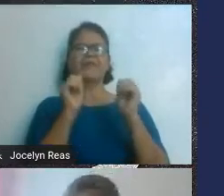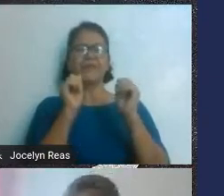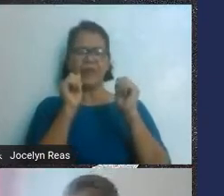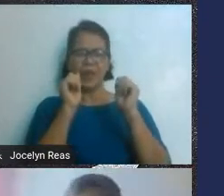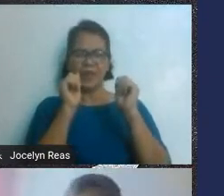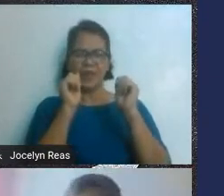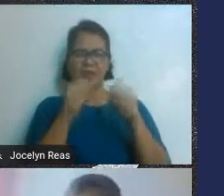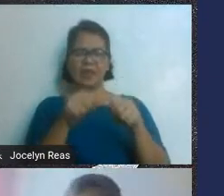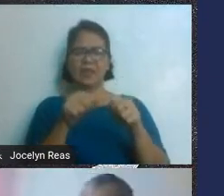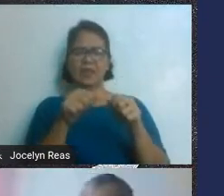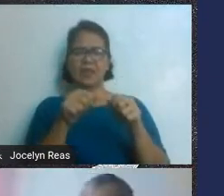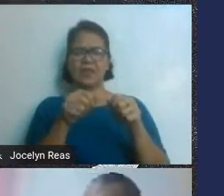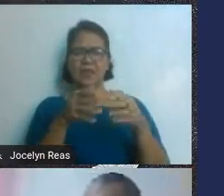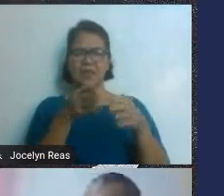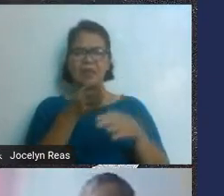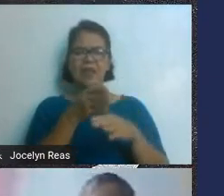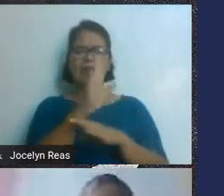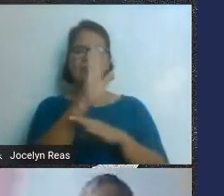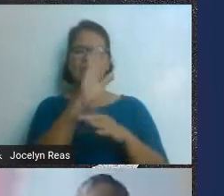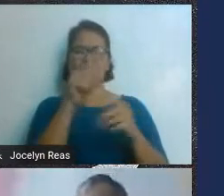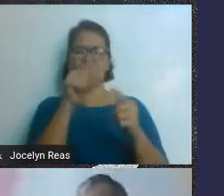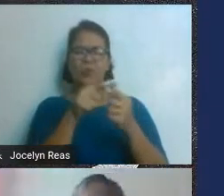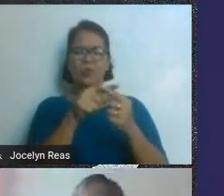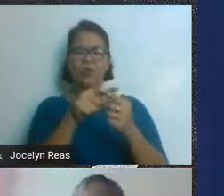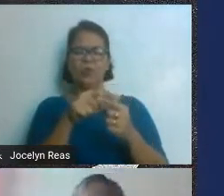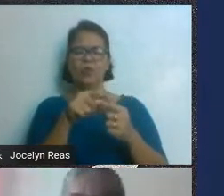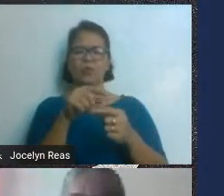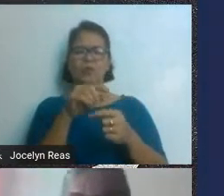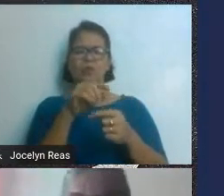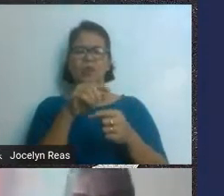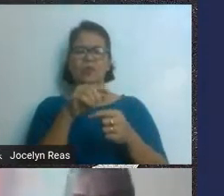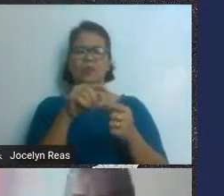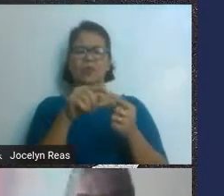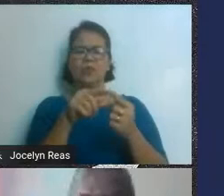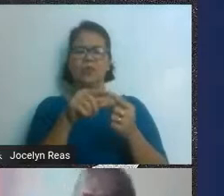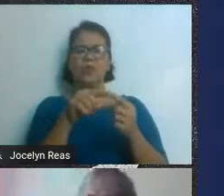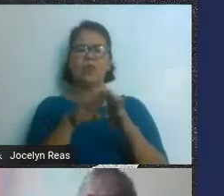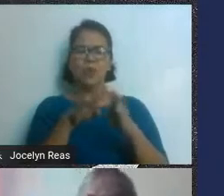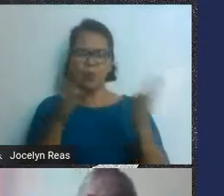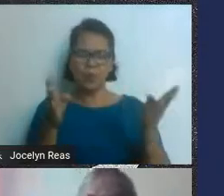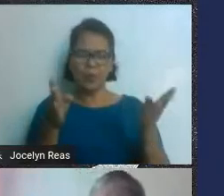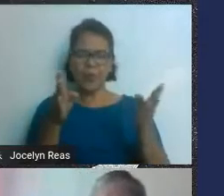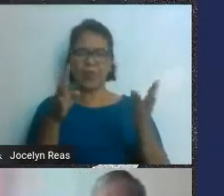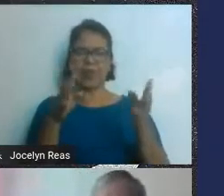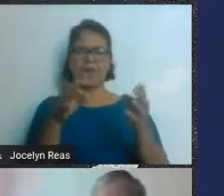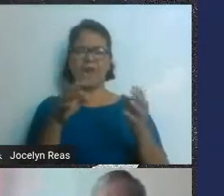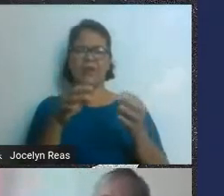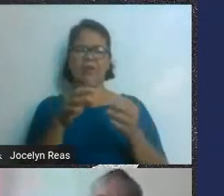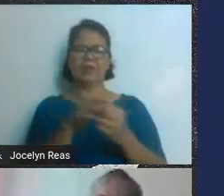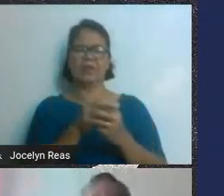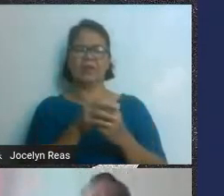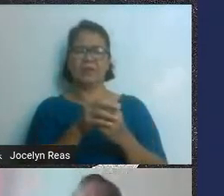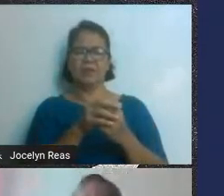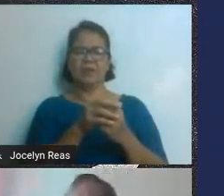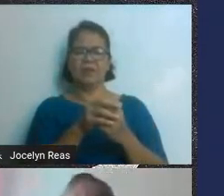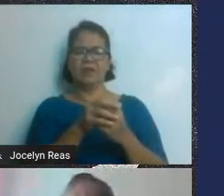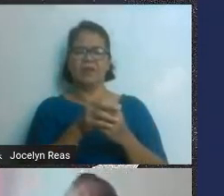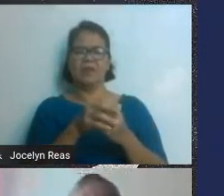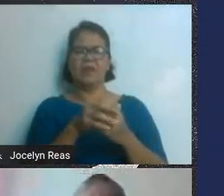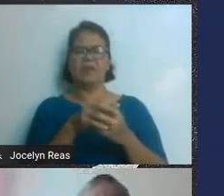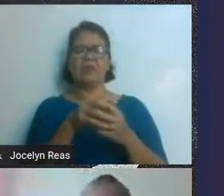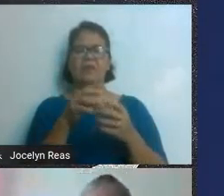hindi pinapayagan, talagang ang option lang natin is distance learning. So, mayroon ako